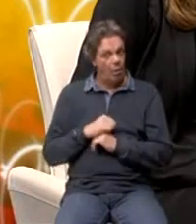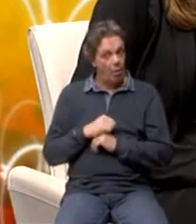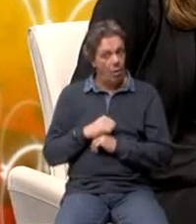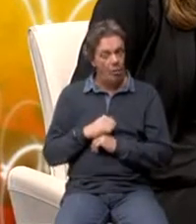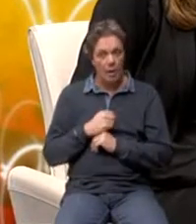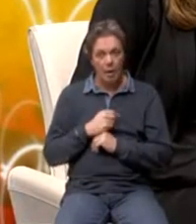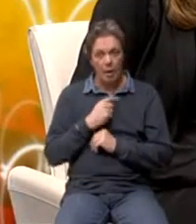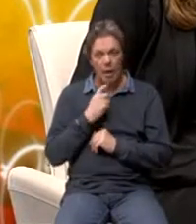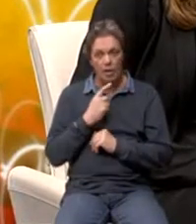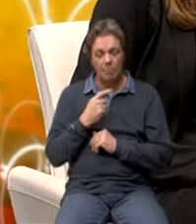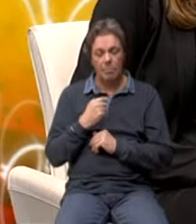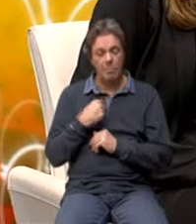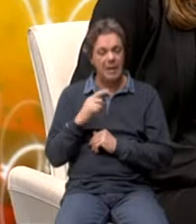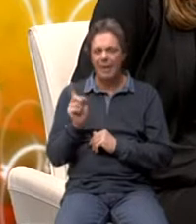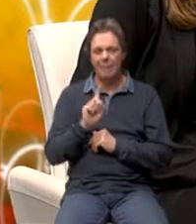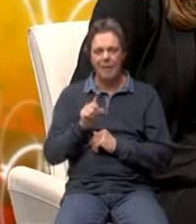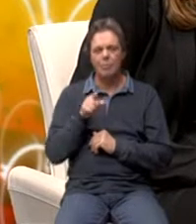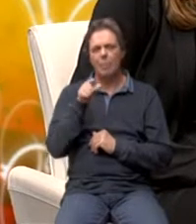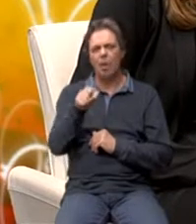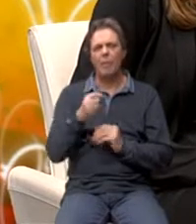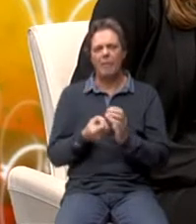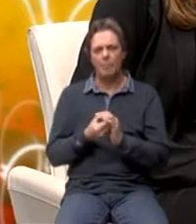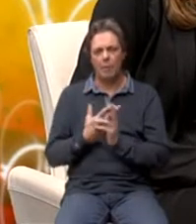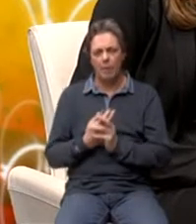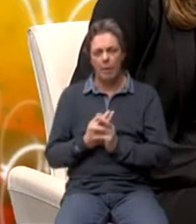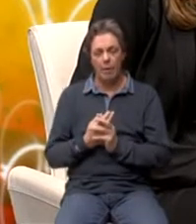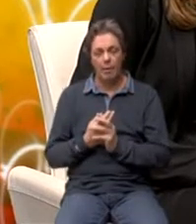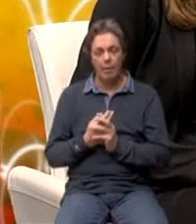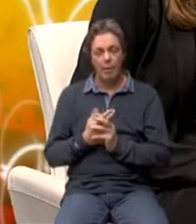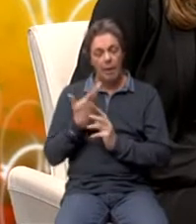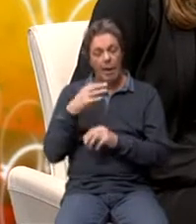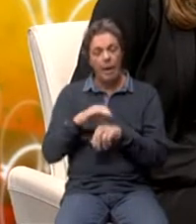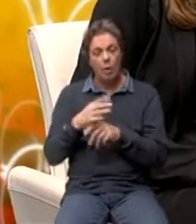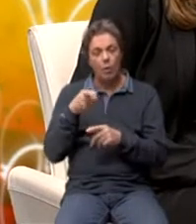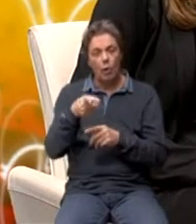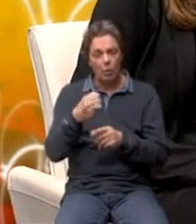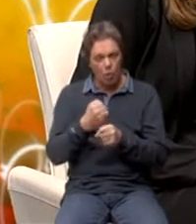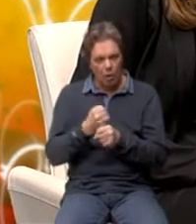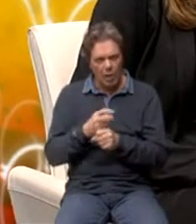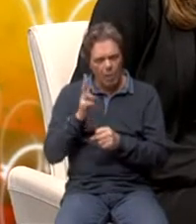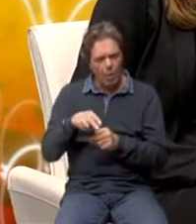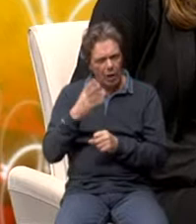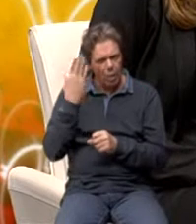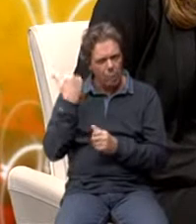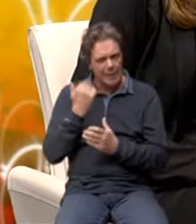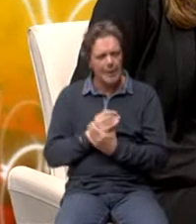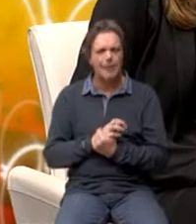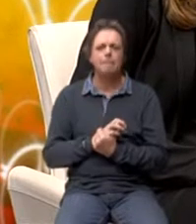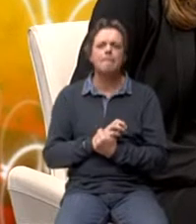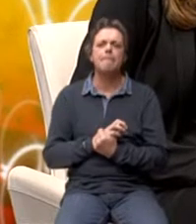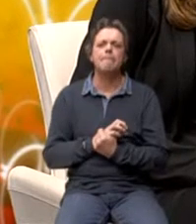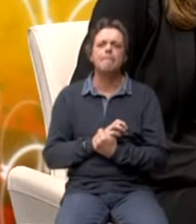onda kažem, nismo imali takve proizvode. S tim prije da laboratoriji koji rade moraju biti